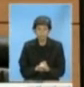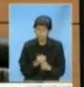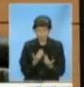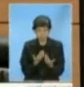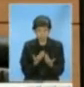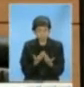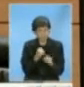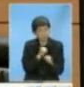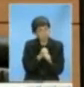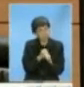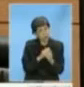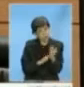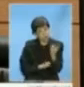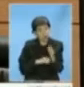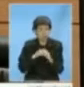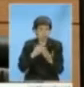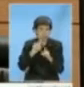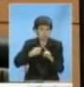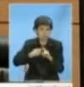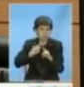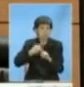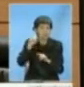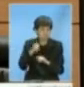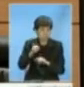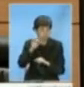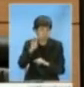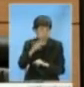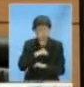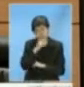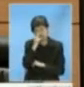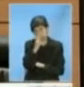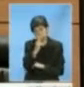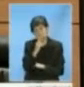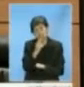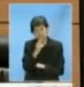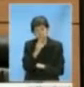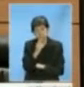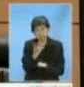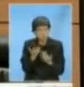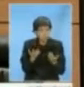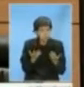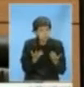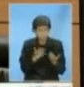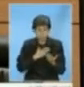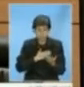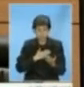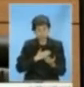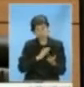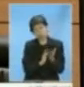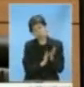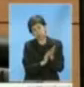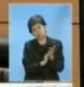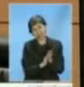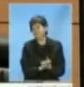มายืนระยะมาเป็นเวลา 18เดือนนั่นแสดงให้เห็นว่ามันไม่ใช่เวลาที่เราจะต้องมาชื่นชม